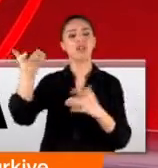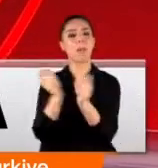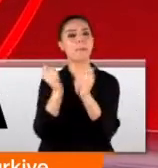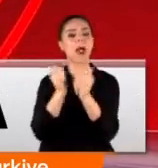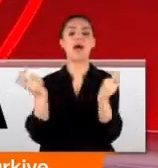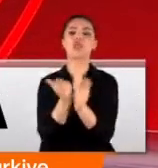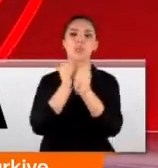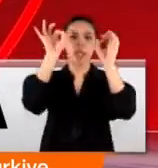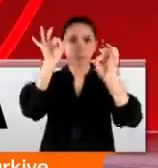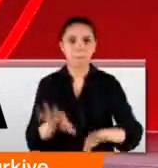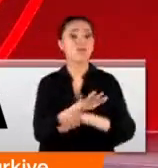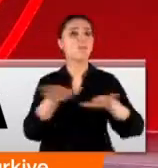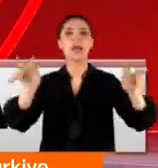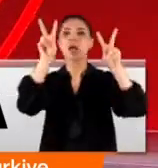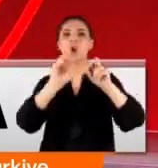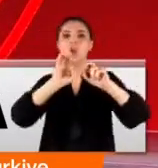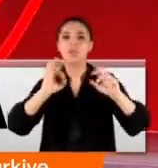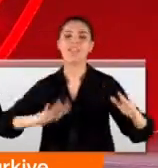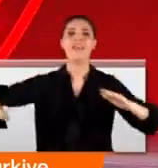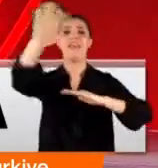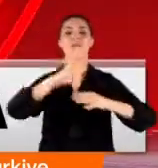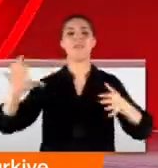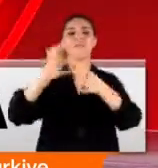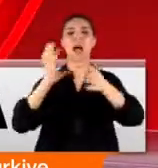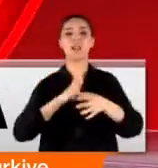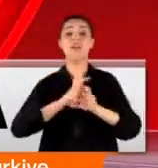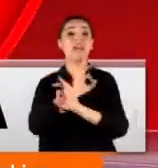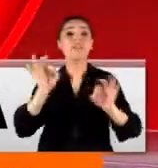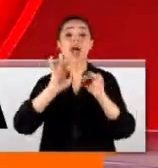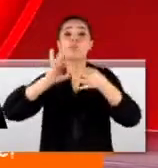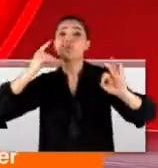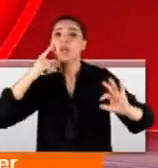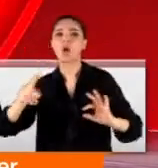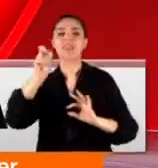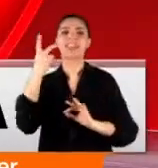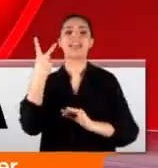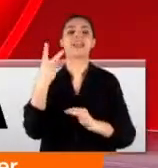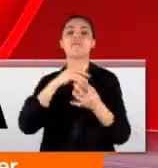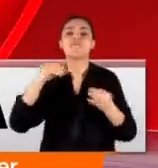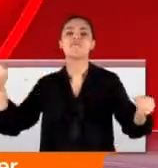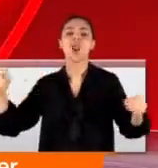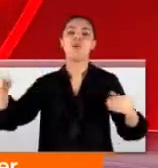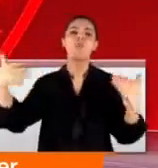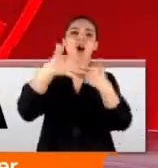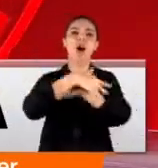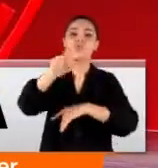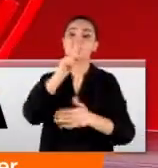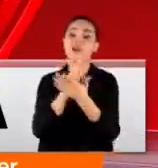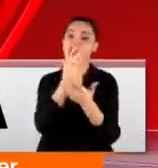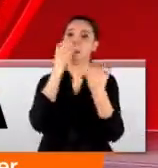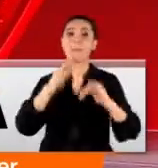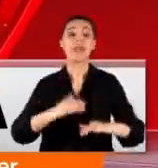toplandı. Masadaki konular milyonları ilgilendiriyor. Elbette tam ifadeyle söylersek 82 milyon bu akşam bu kararları